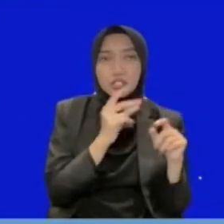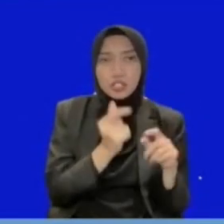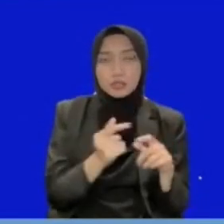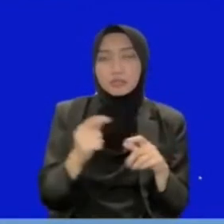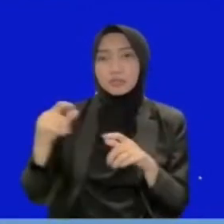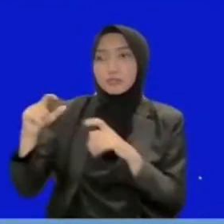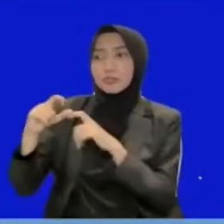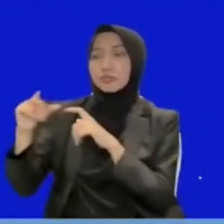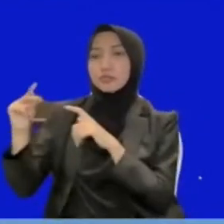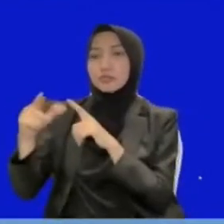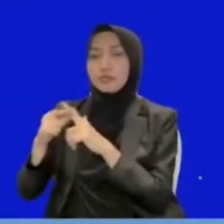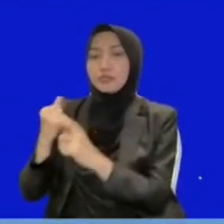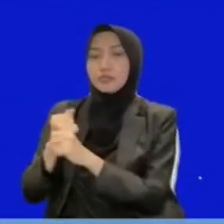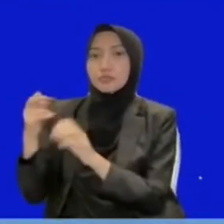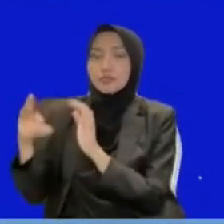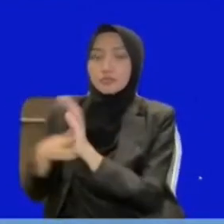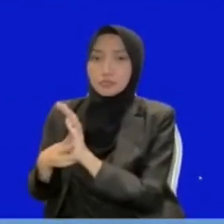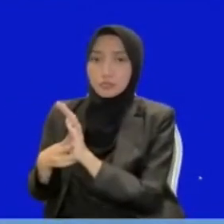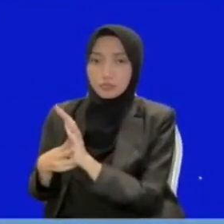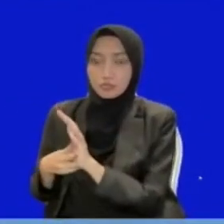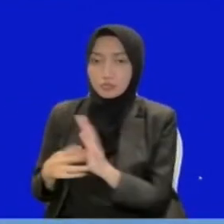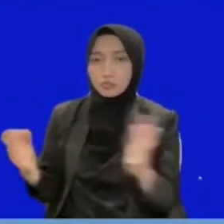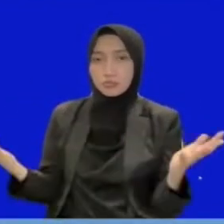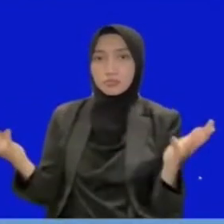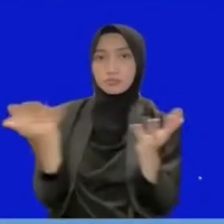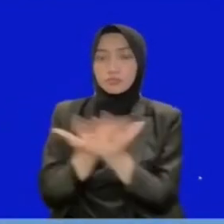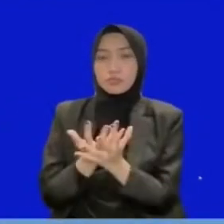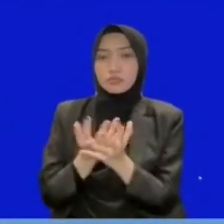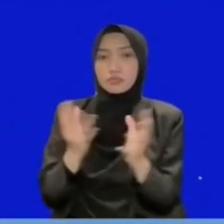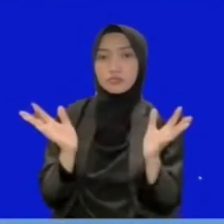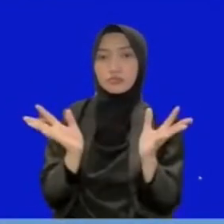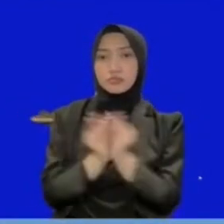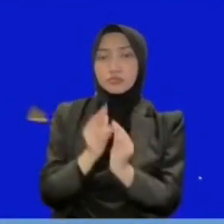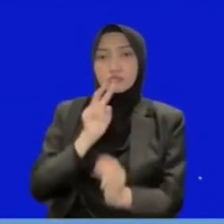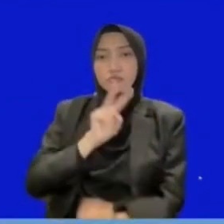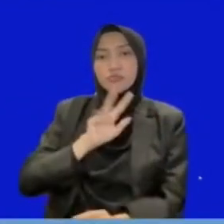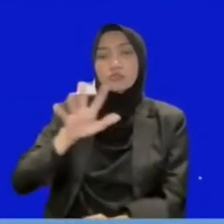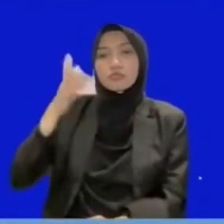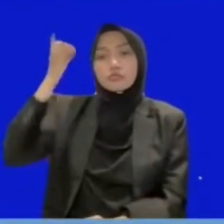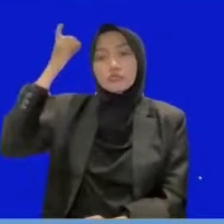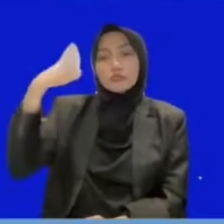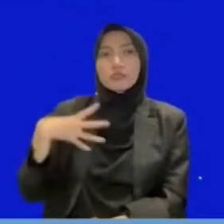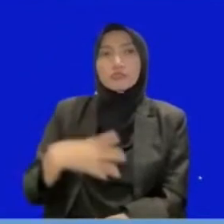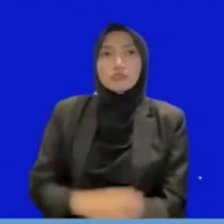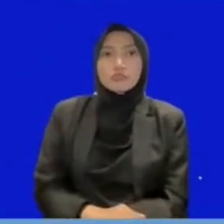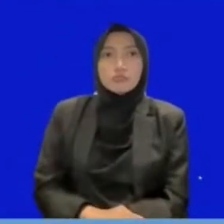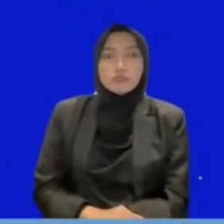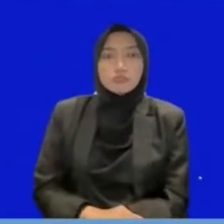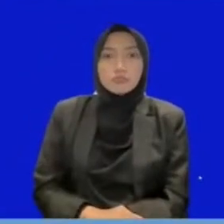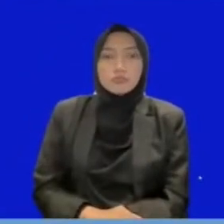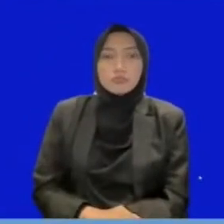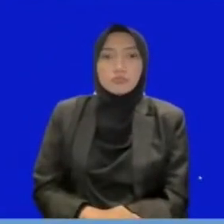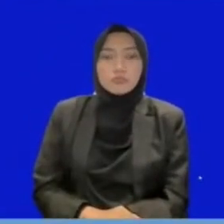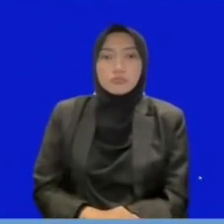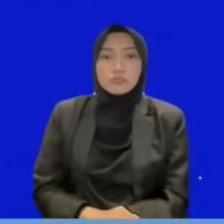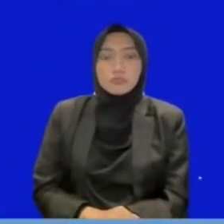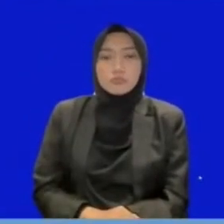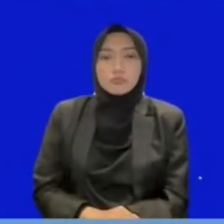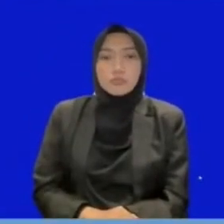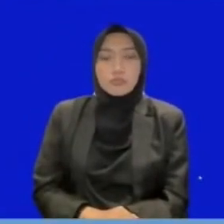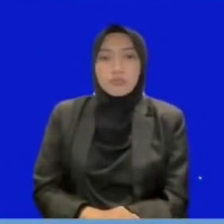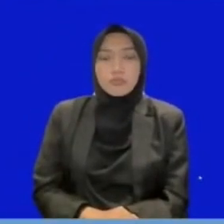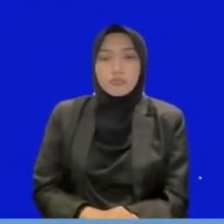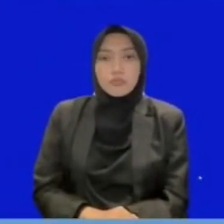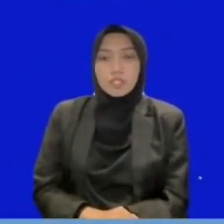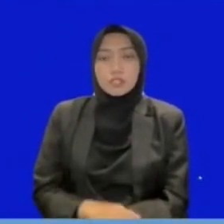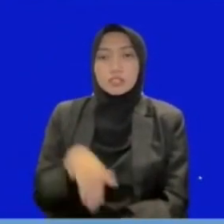ya. Dan totalnya itu meliputi 25 desa. Gitu. Kemudian bisa dilihat seperti itu.